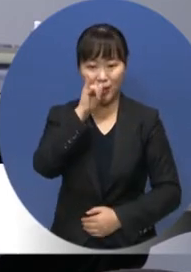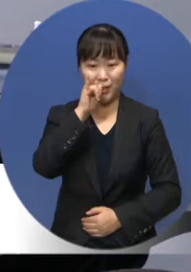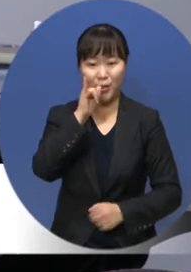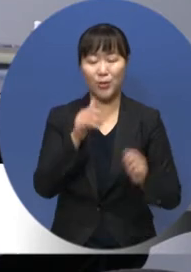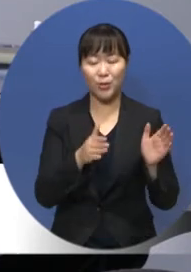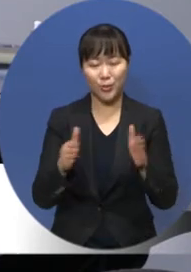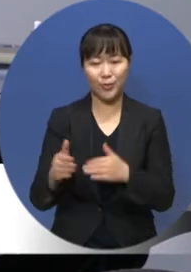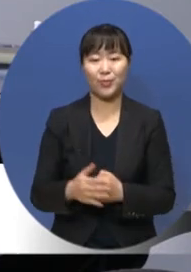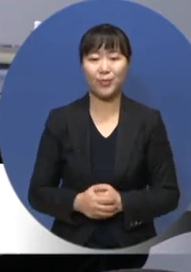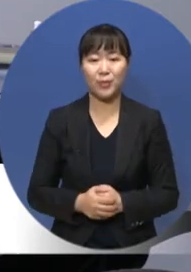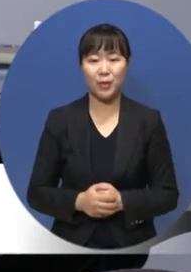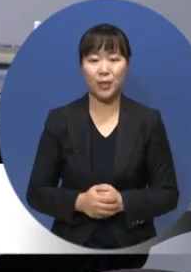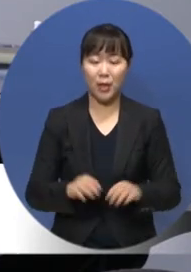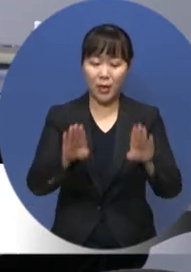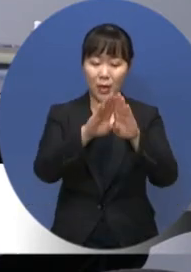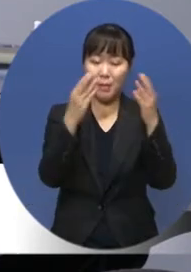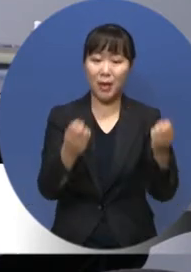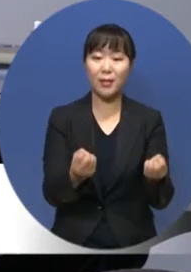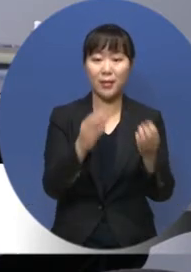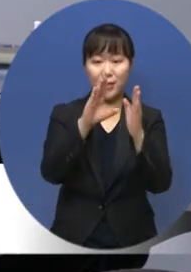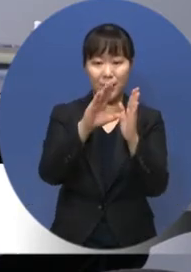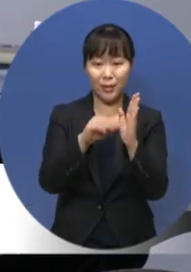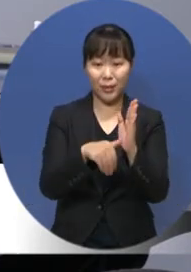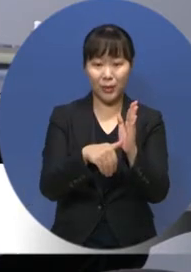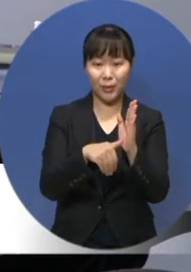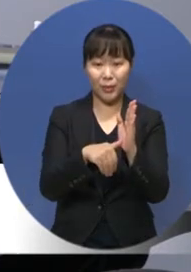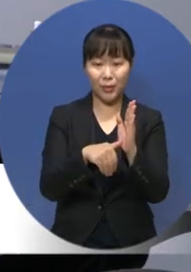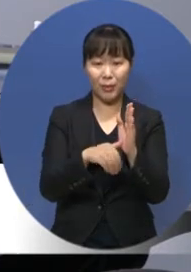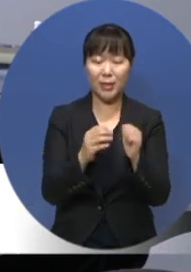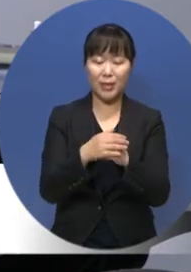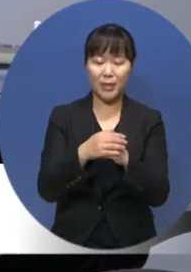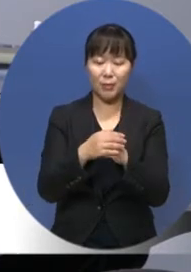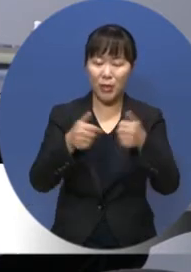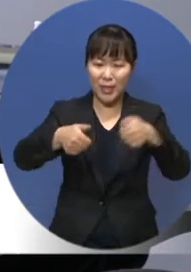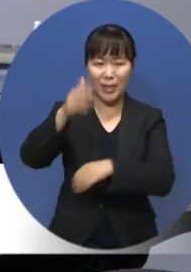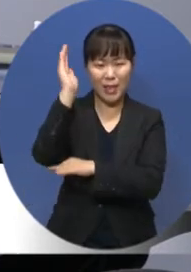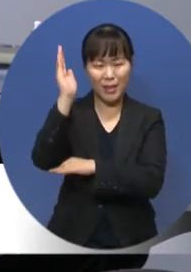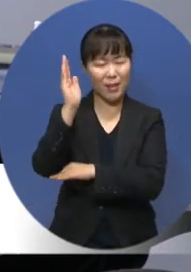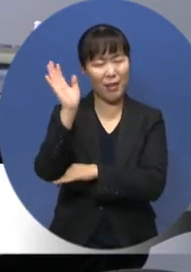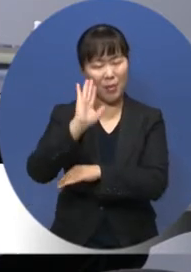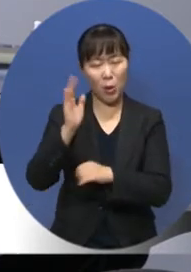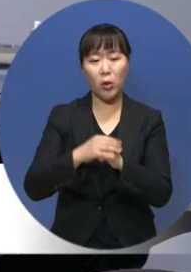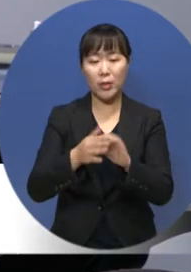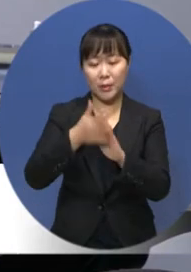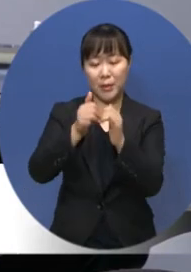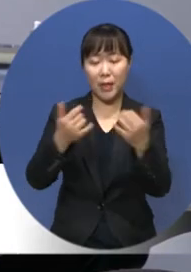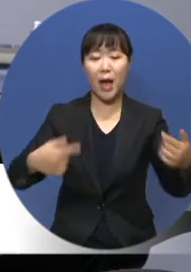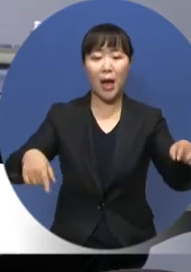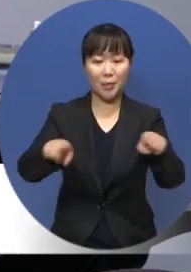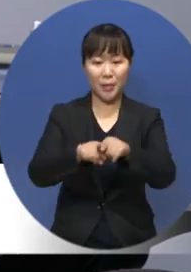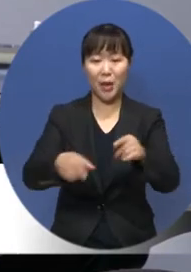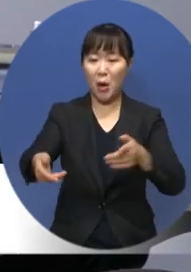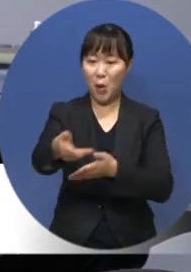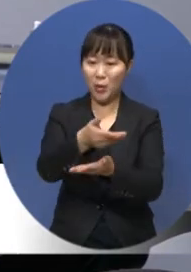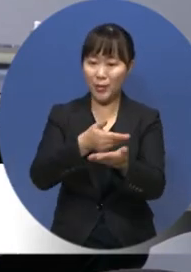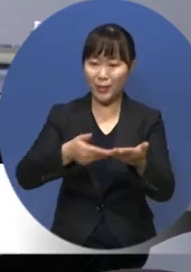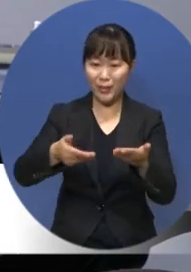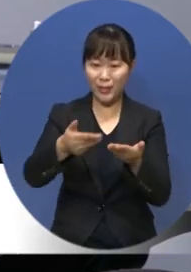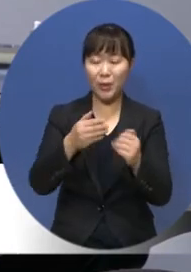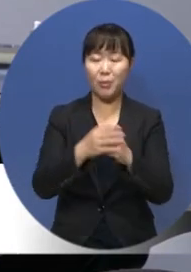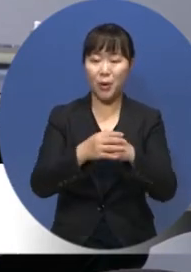쪽으로 준비했고요. 개막 행사 같은 경우도 뭐 인사말이라든지 이런 것보다는 시민들이 함께 어울릴 수